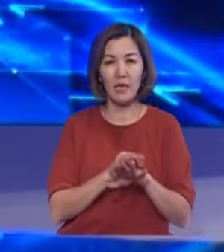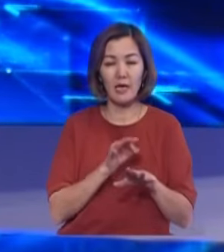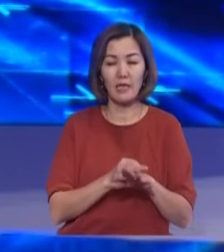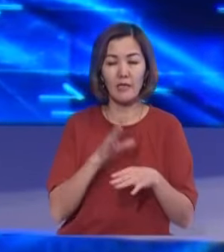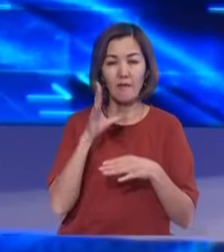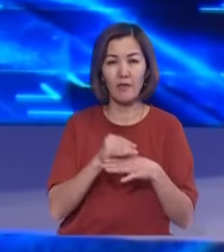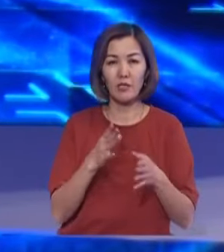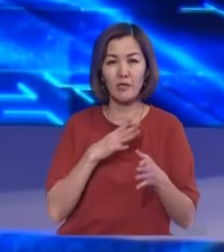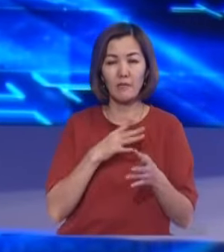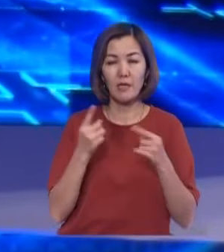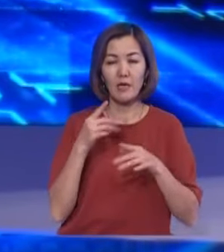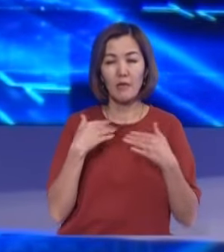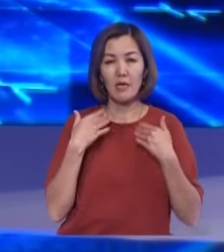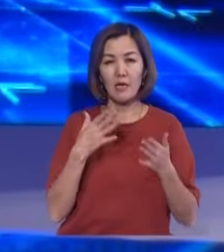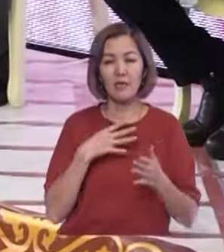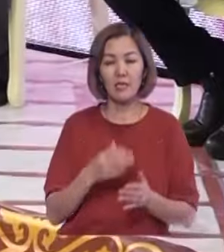ақын шығармаларына арналды.